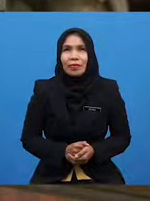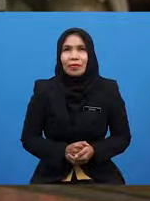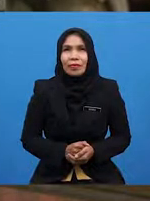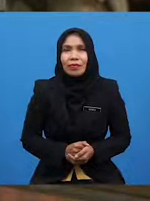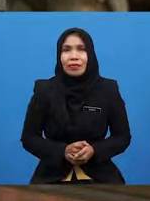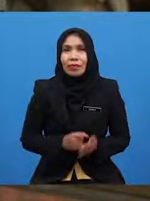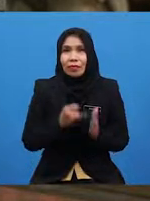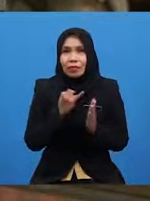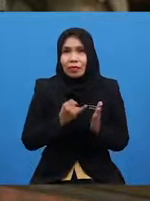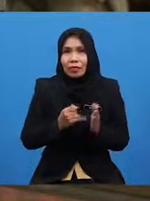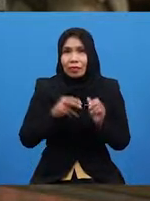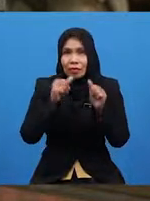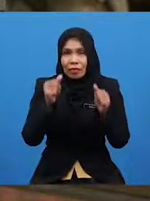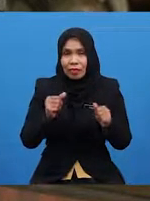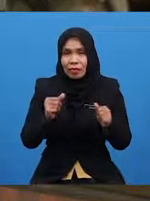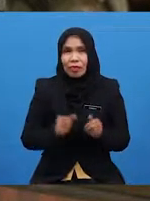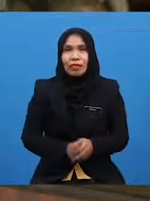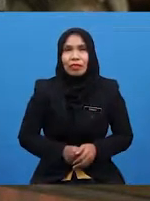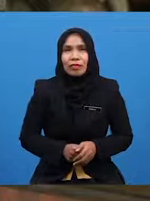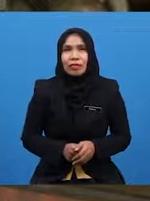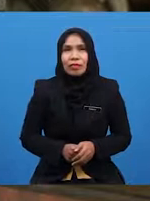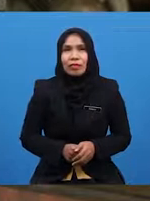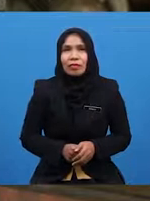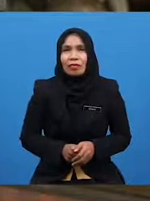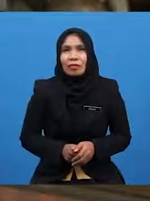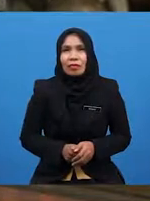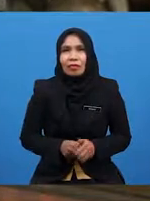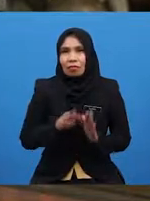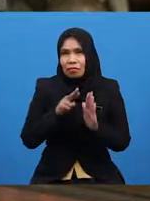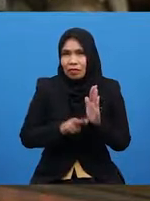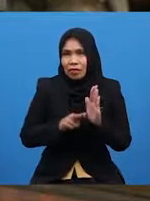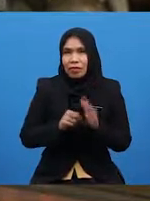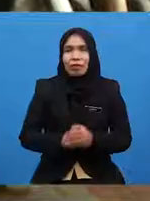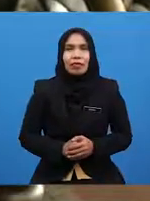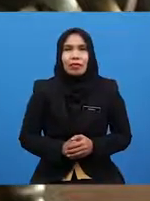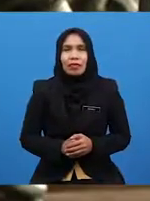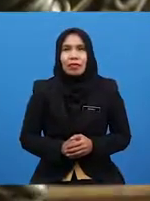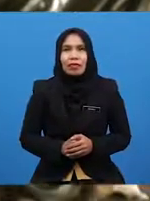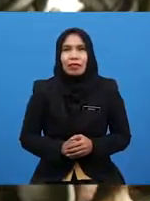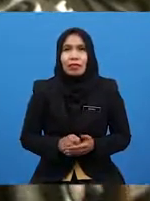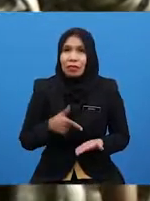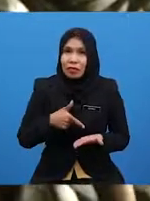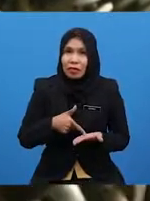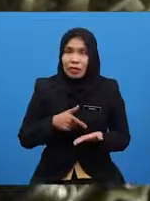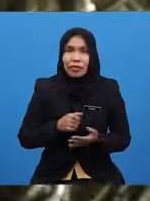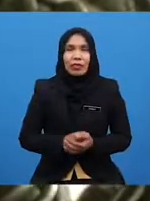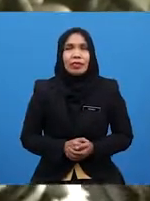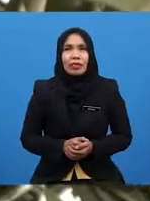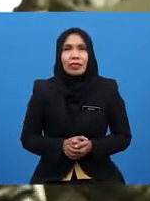seni arca masih lagi di tahap yang rendah lah di negara kita. Dari segi peminatnya, dari segi orang